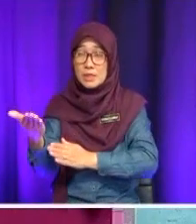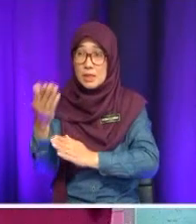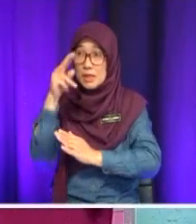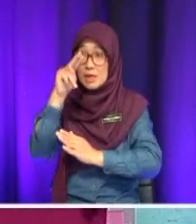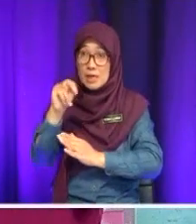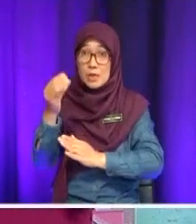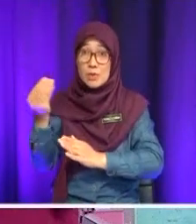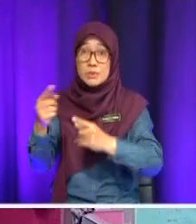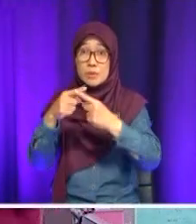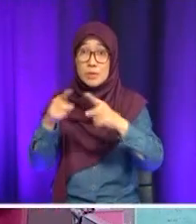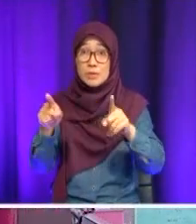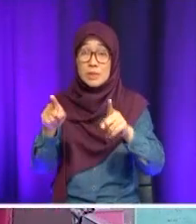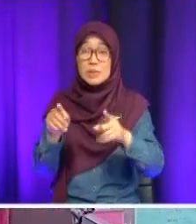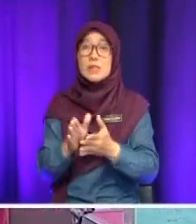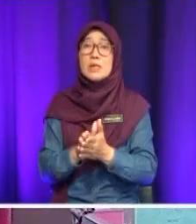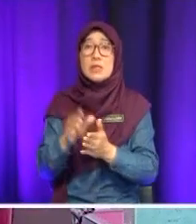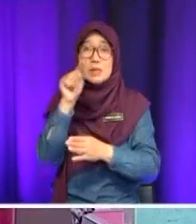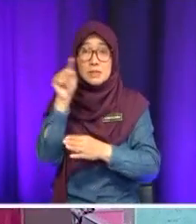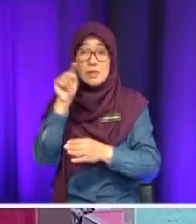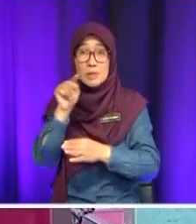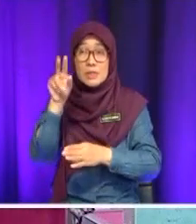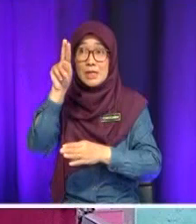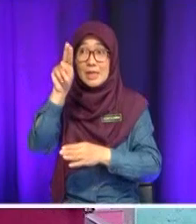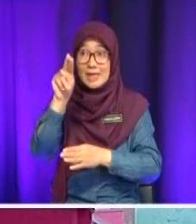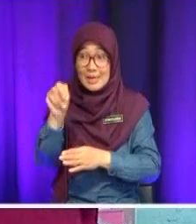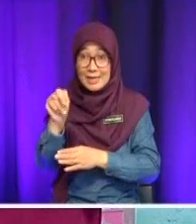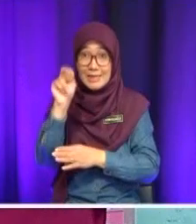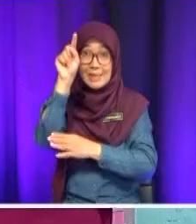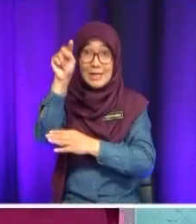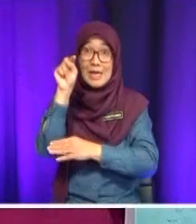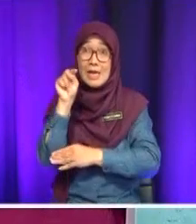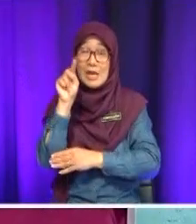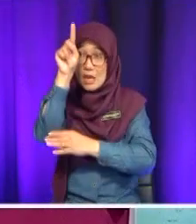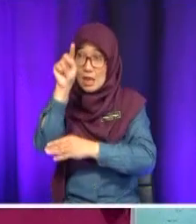dengan and Factor ya yaitu bersamaan